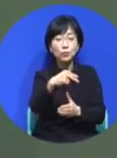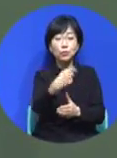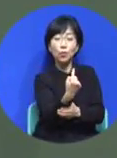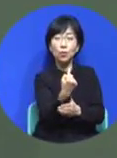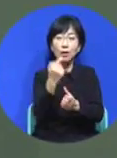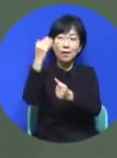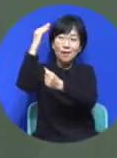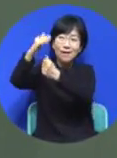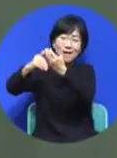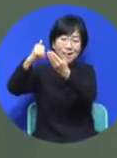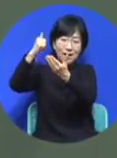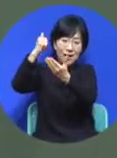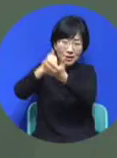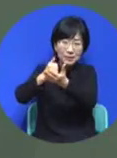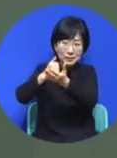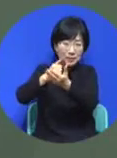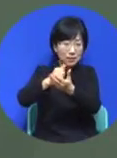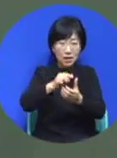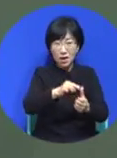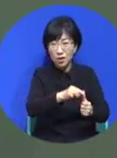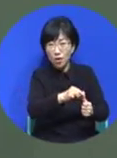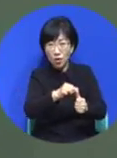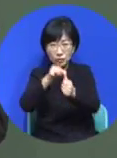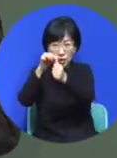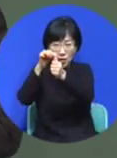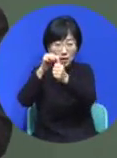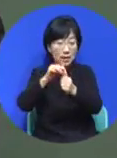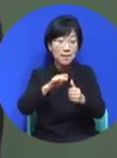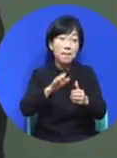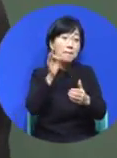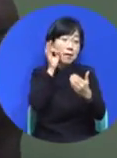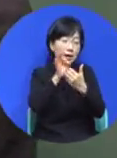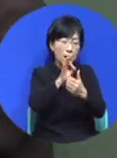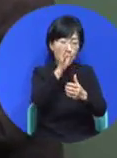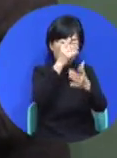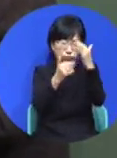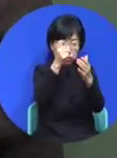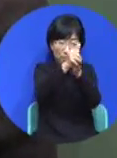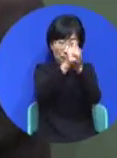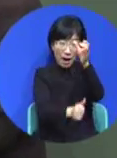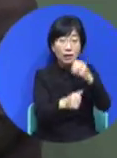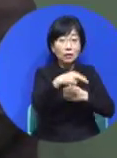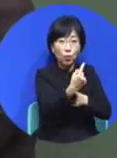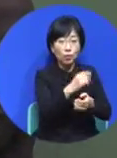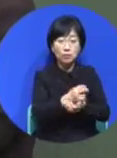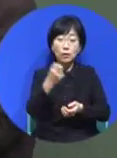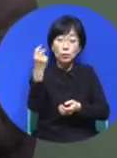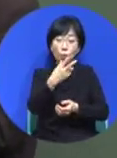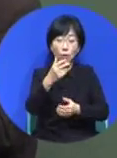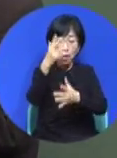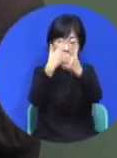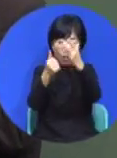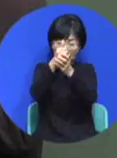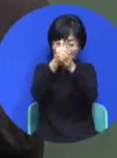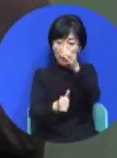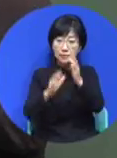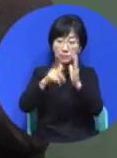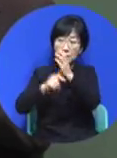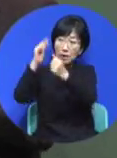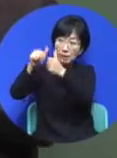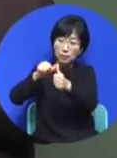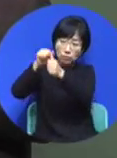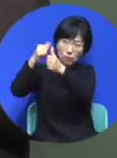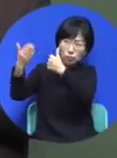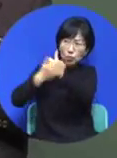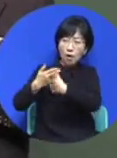여호와께서 건져 주지 아니하실지라도 the three friends of Daniel said even if the Lord does not rescue us we will still go